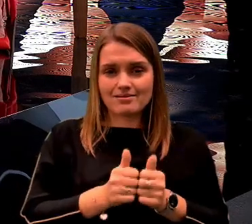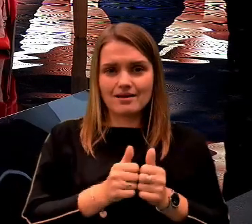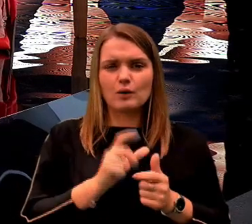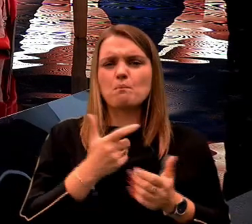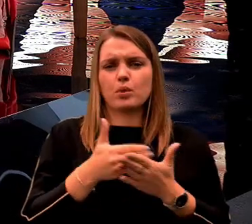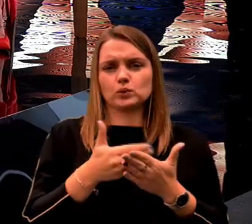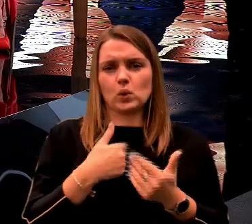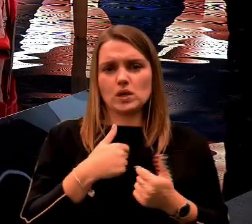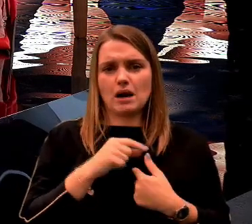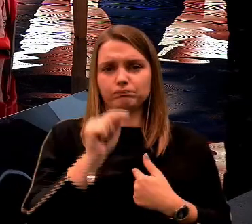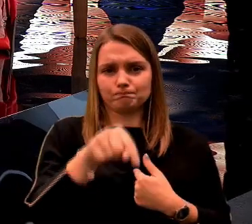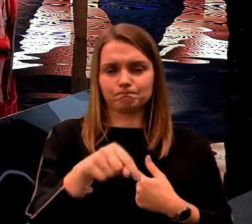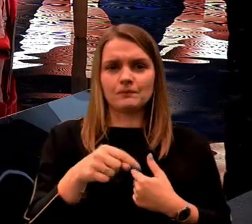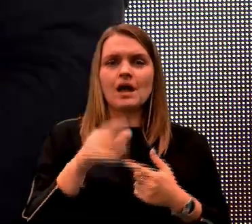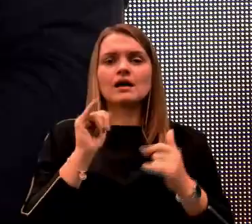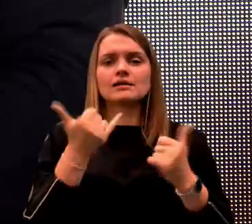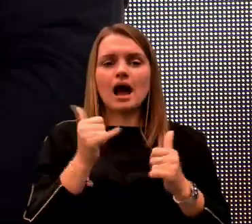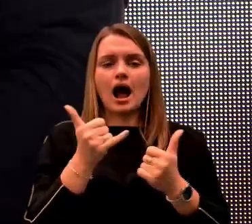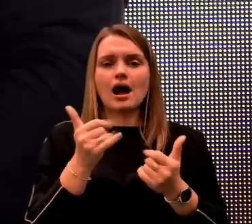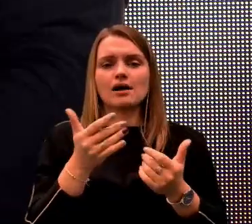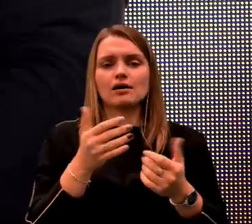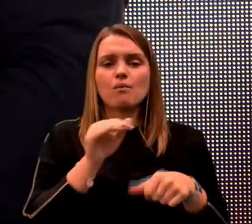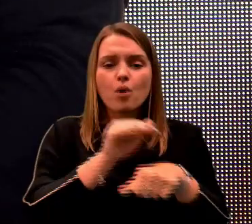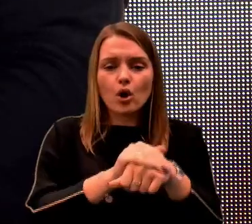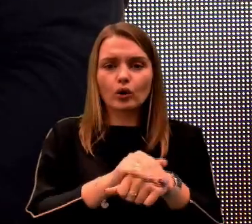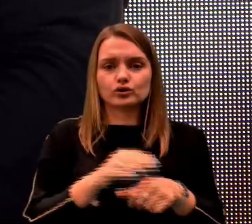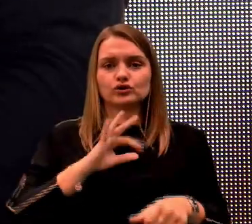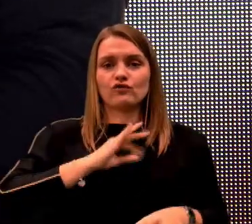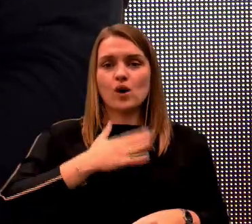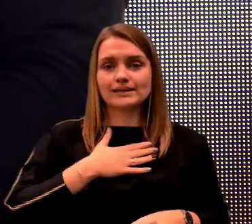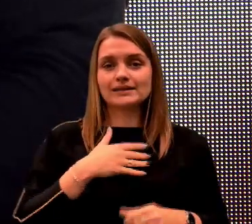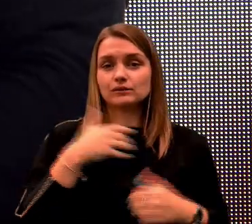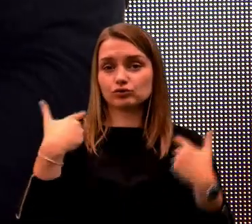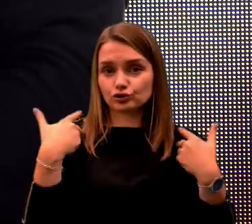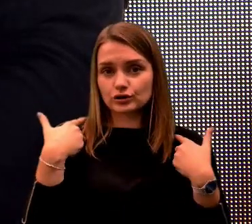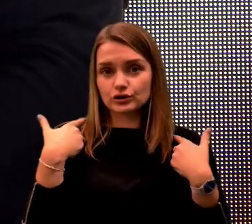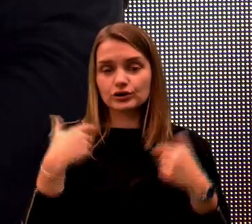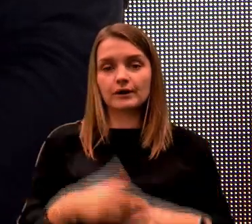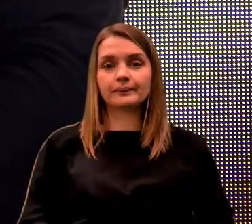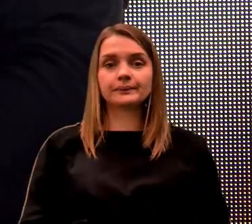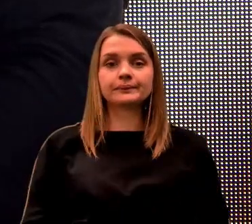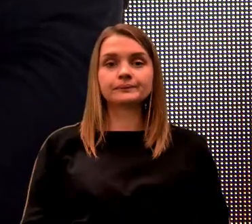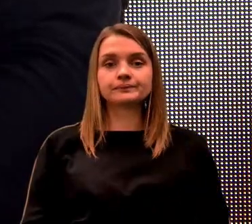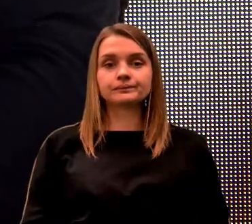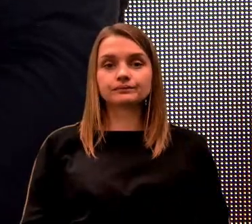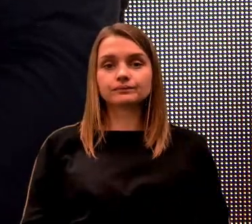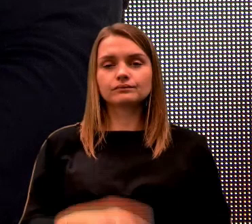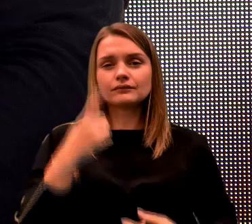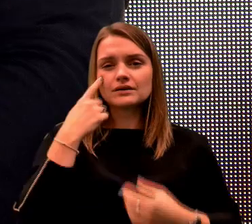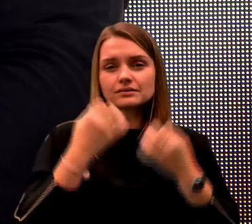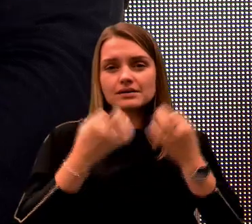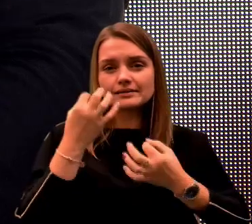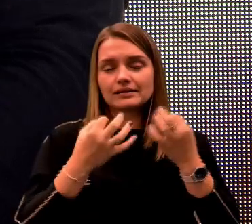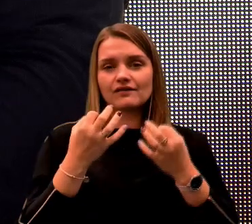jak to połączyć z własnym życiem, i jak się ma taki wgląd w siebie i zastanawiamy się